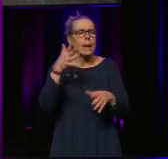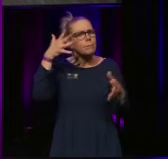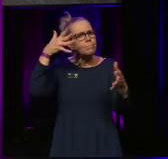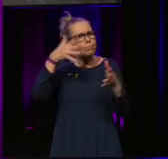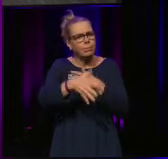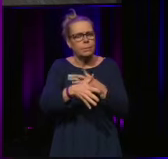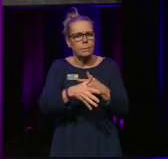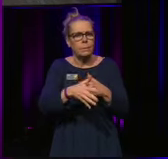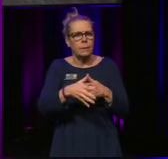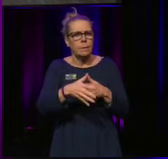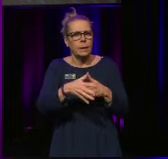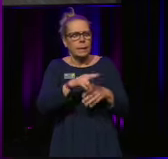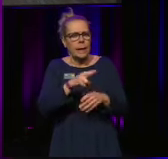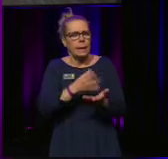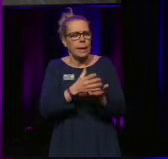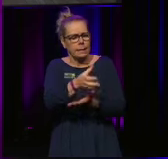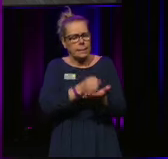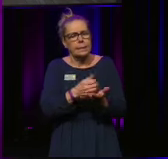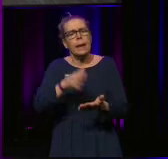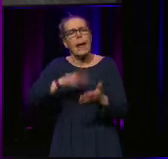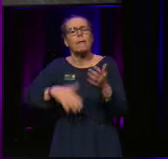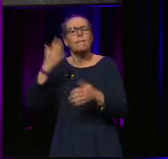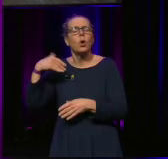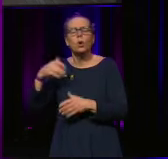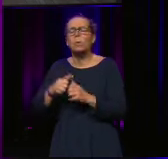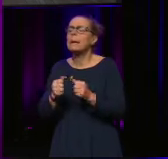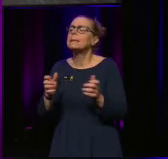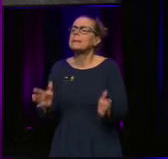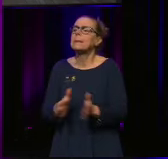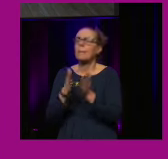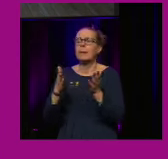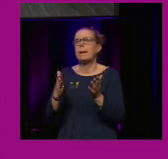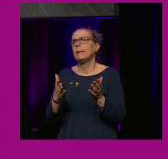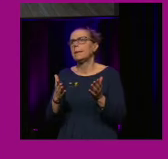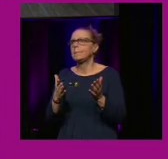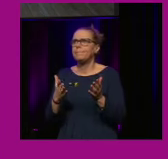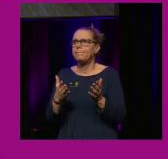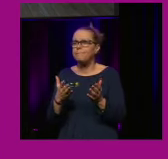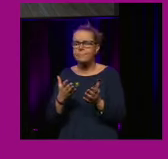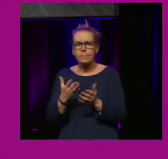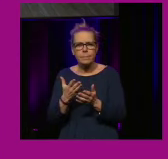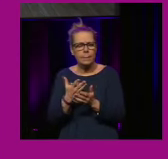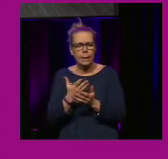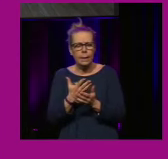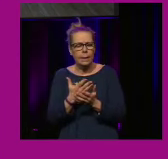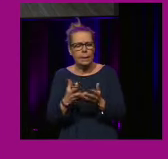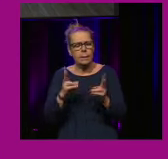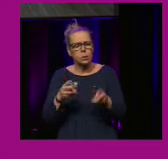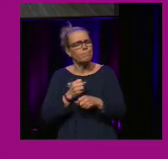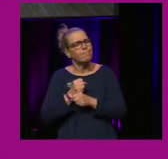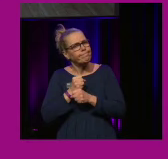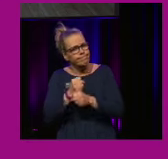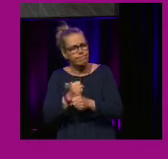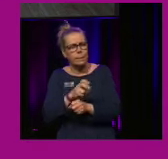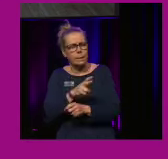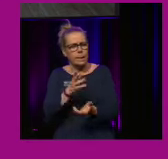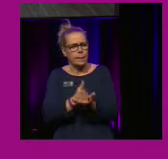tillsättningar än vad det var tidigare, men samtidigt inte kanske det är riktigt starka skydd vad gäller